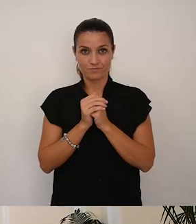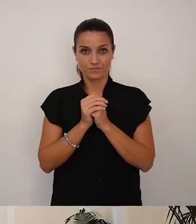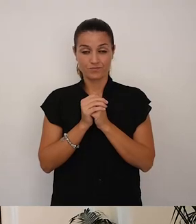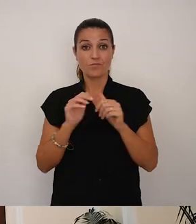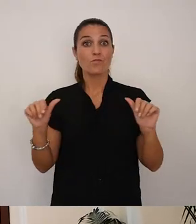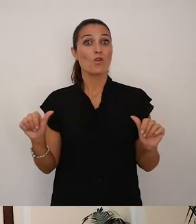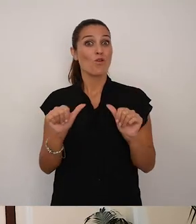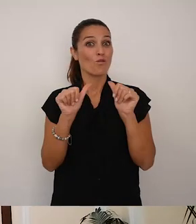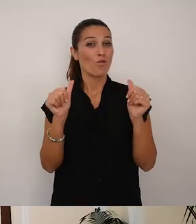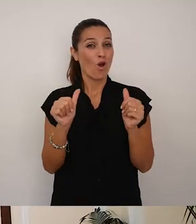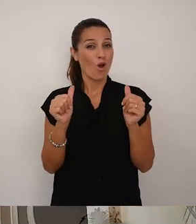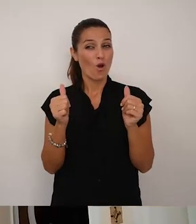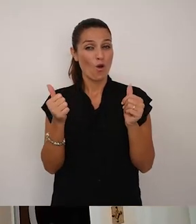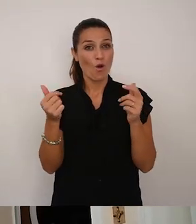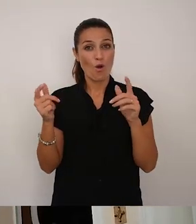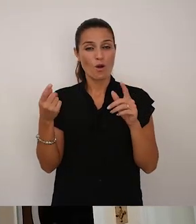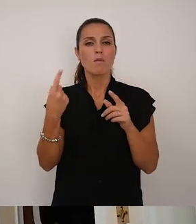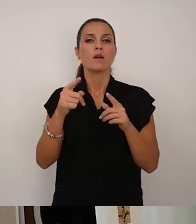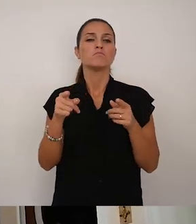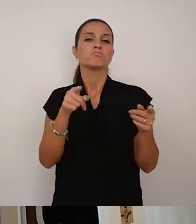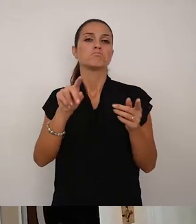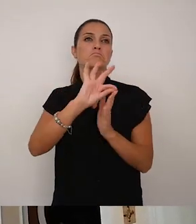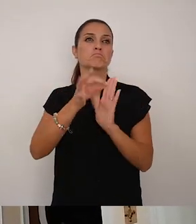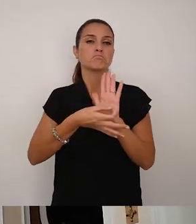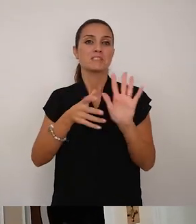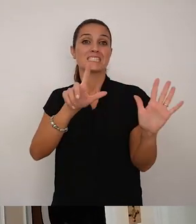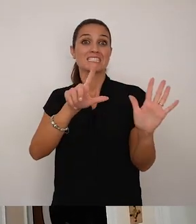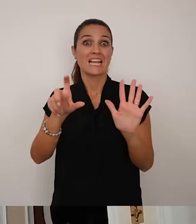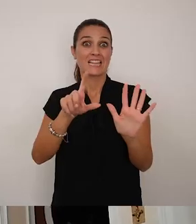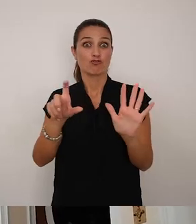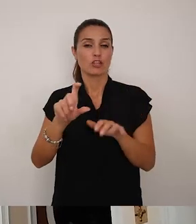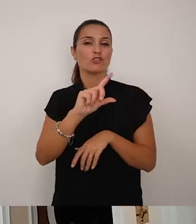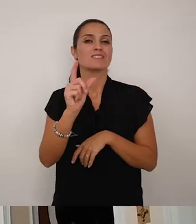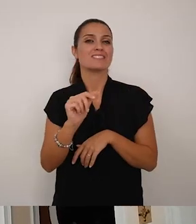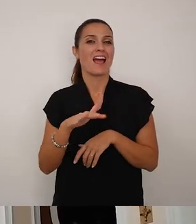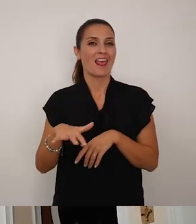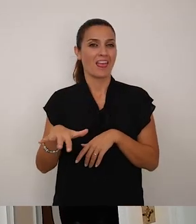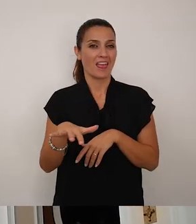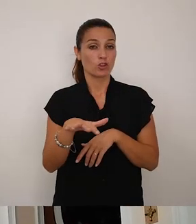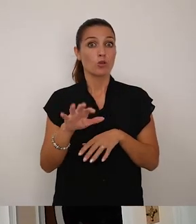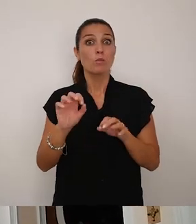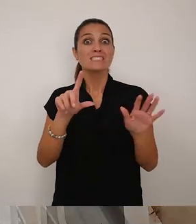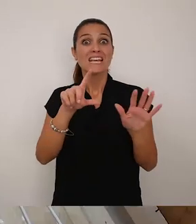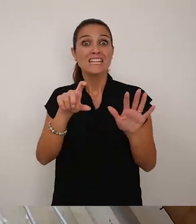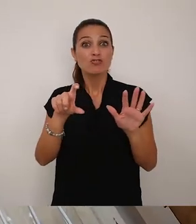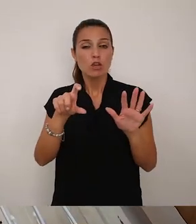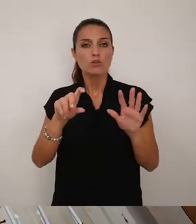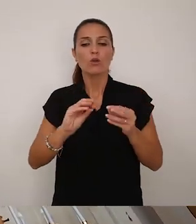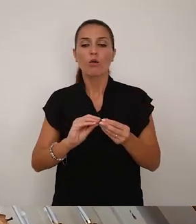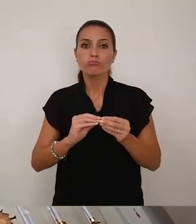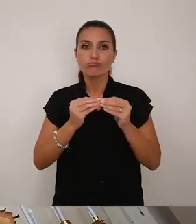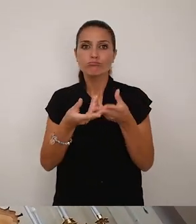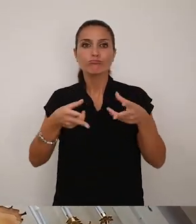Le forme architettoniche vanno a richiamare il Settecento salentino, quando l'edificio venne ricostruito da Tommaso